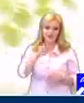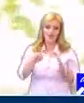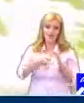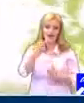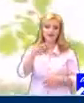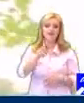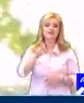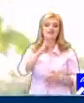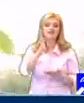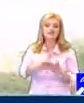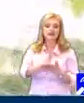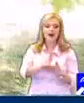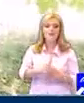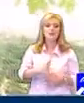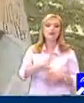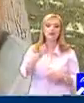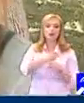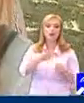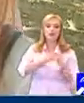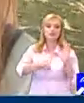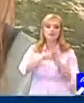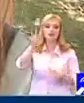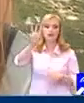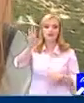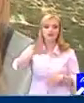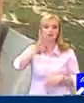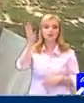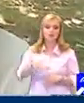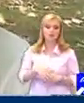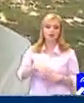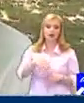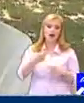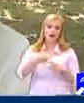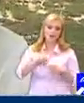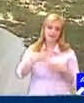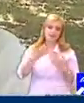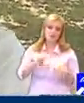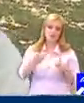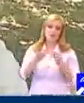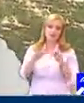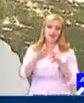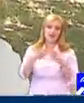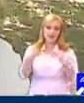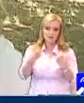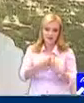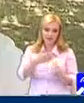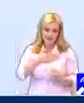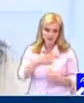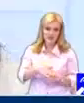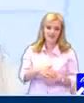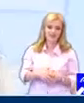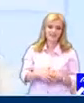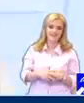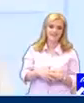reporterii emisiunii Munca de la ora 4 dimineața. Matinalii este a doua familie, de fapt aici mă formez în continuare ca